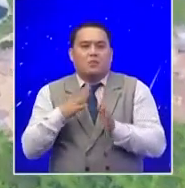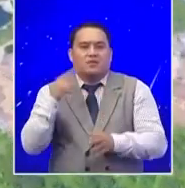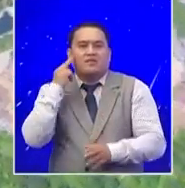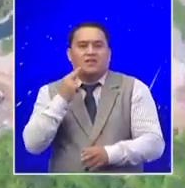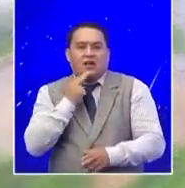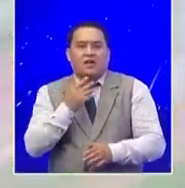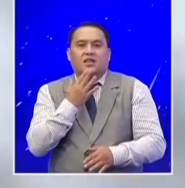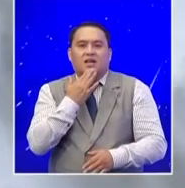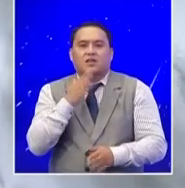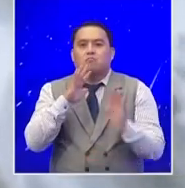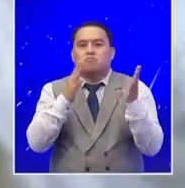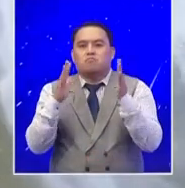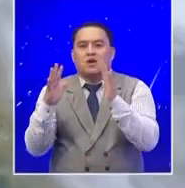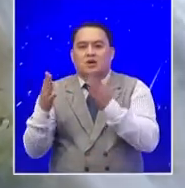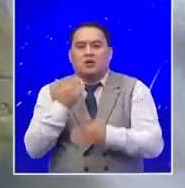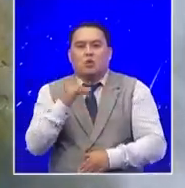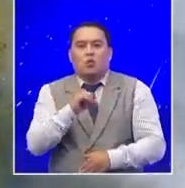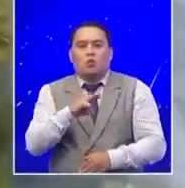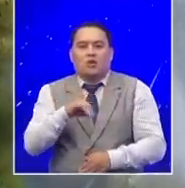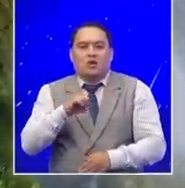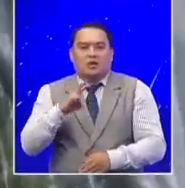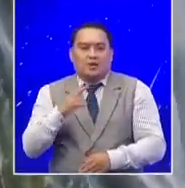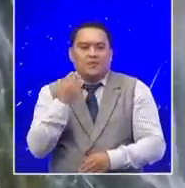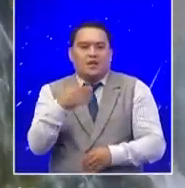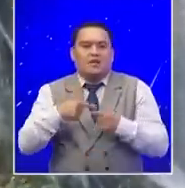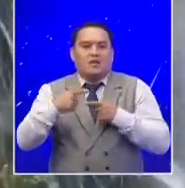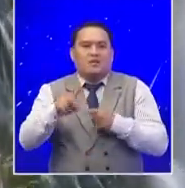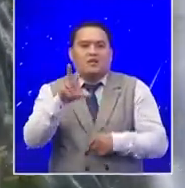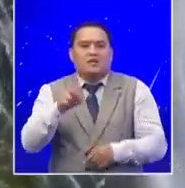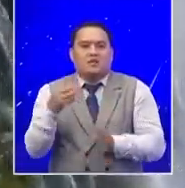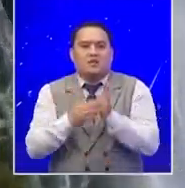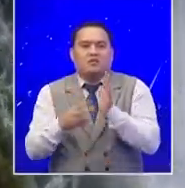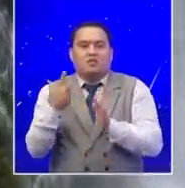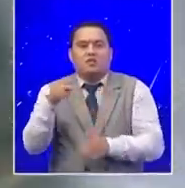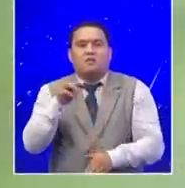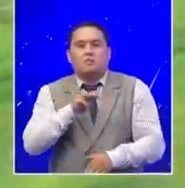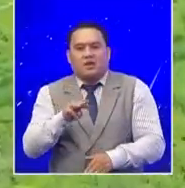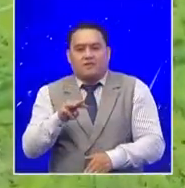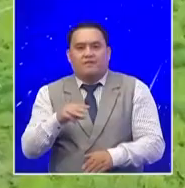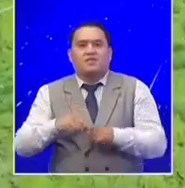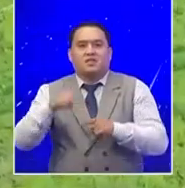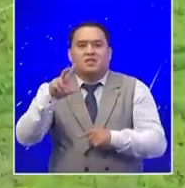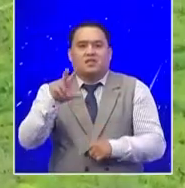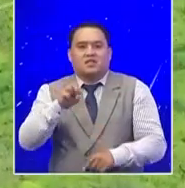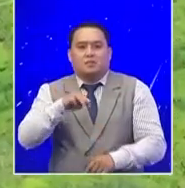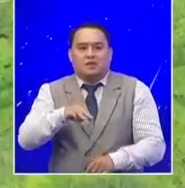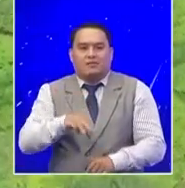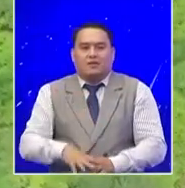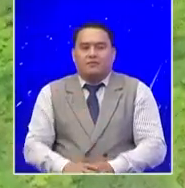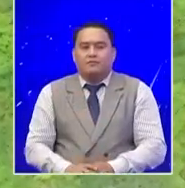находился в Китае, в национальном парке в провинции Хунань. Его длина составляет 393 метра, а высота 300 метров.